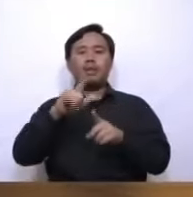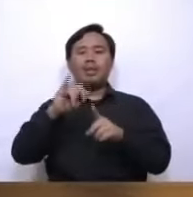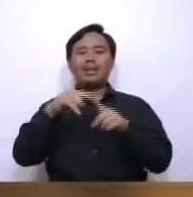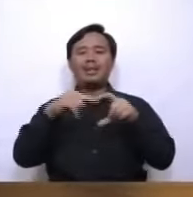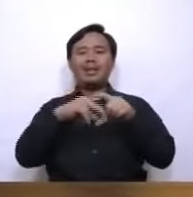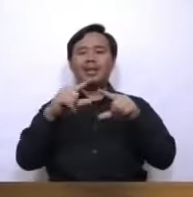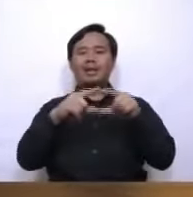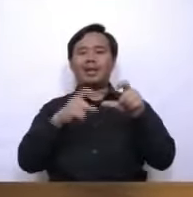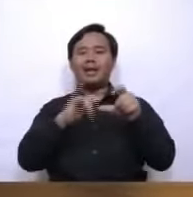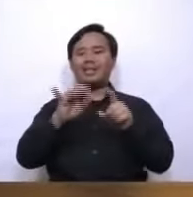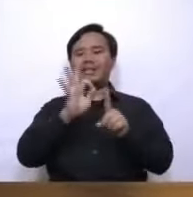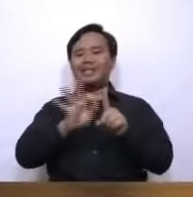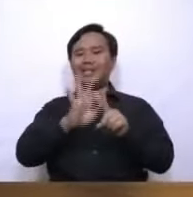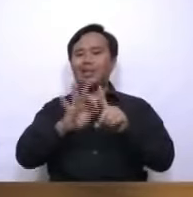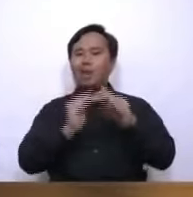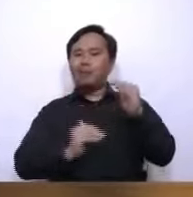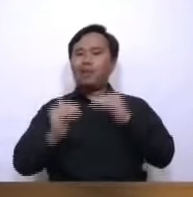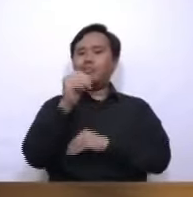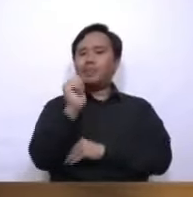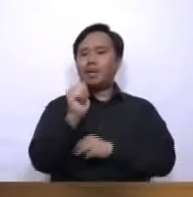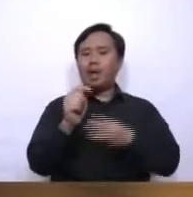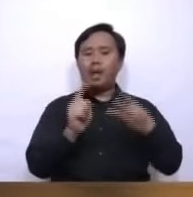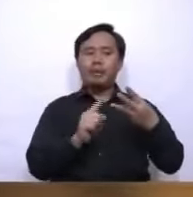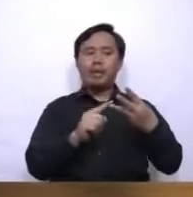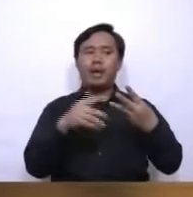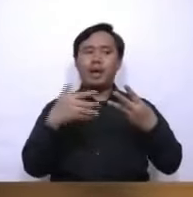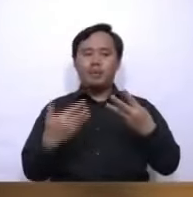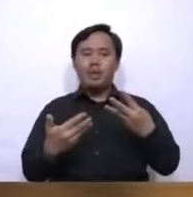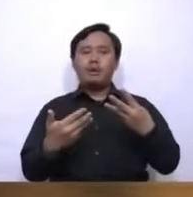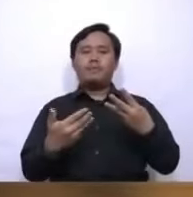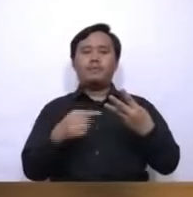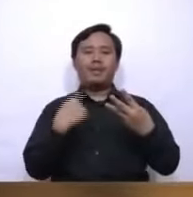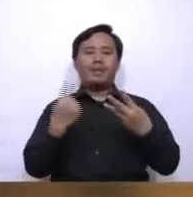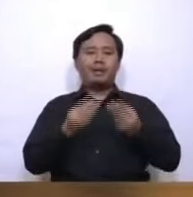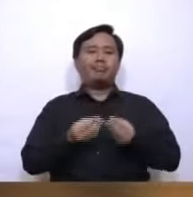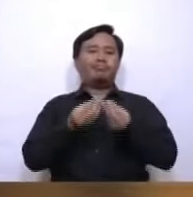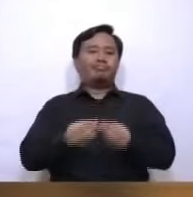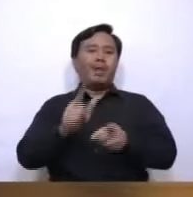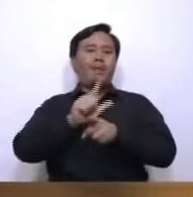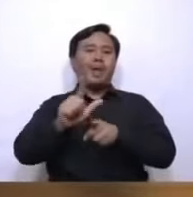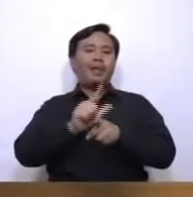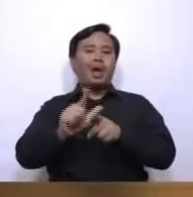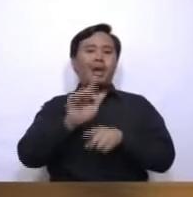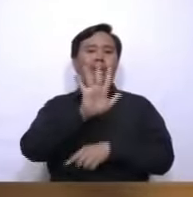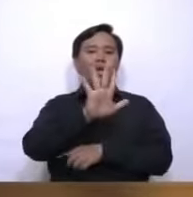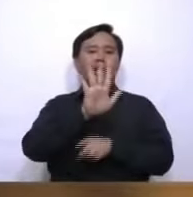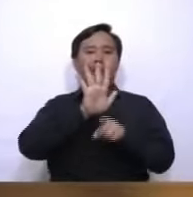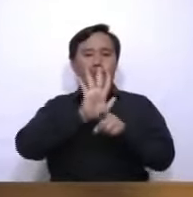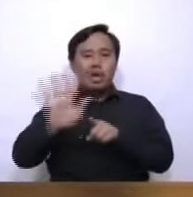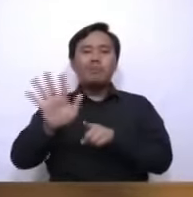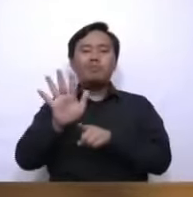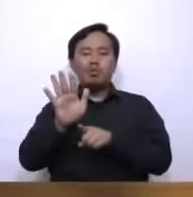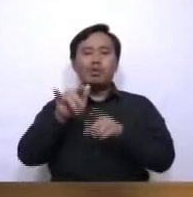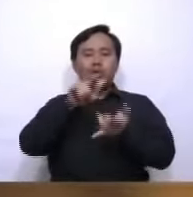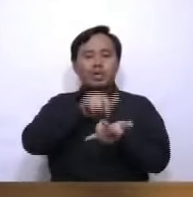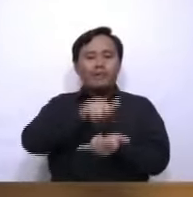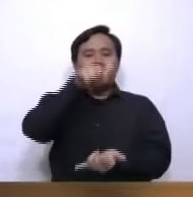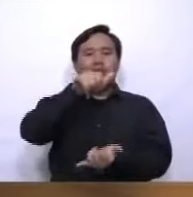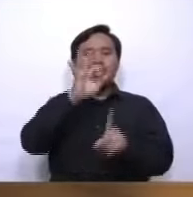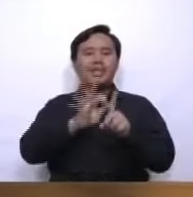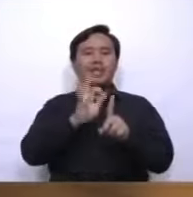bidang digital. Yang ketiga, kita menyediakan 5.000 pelatihan sertifikasi digital sehingga mereka bisa